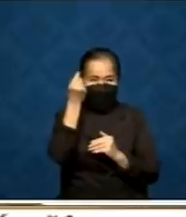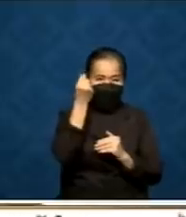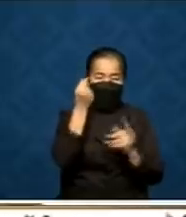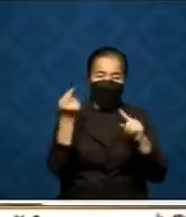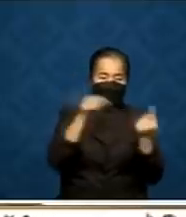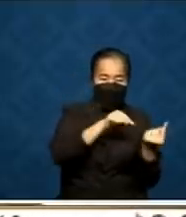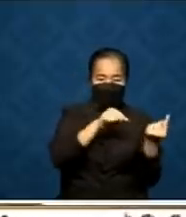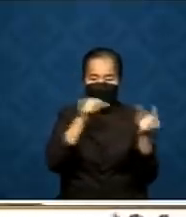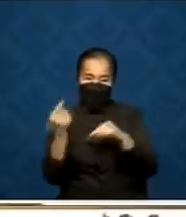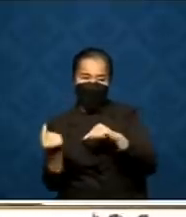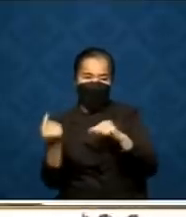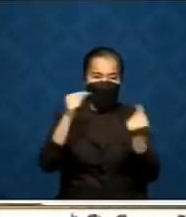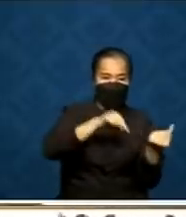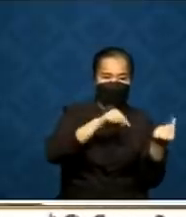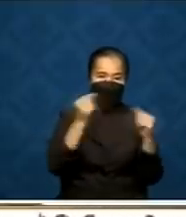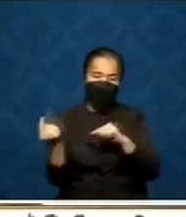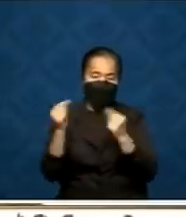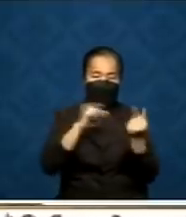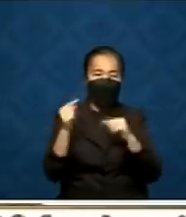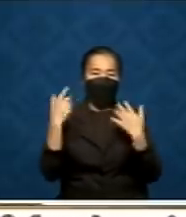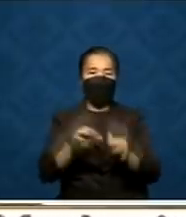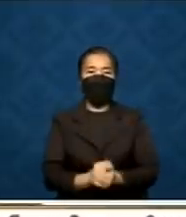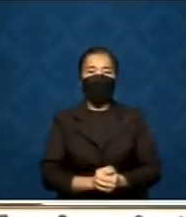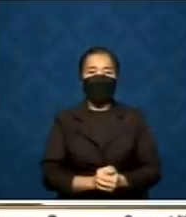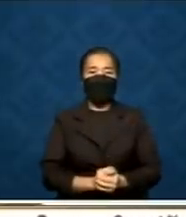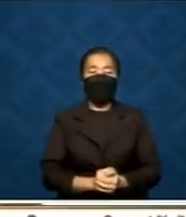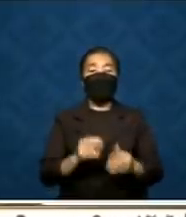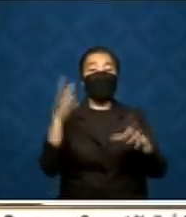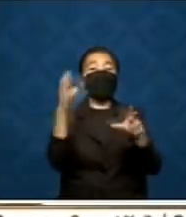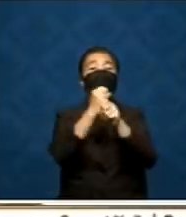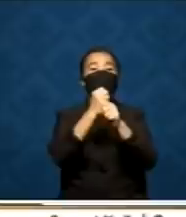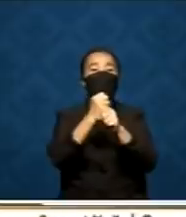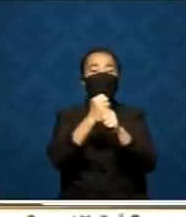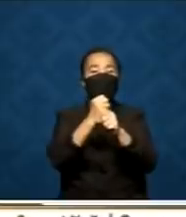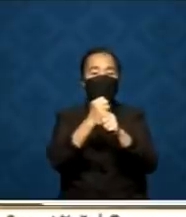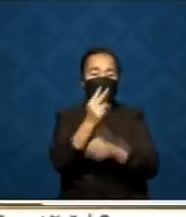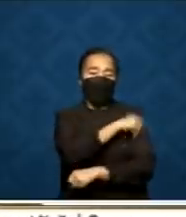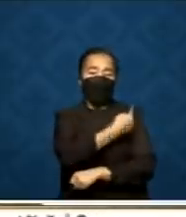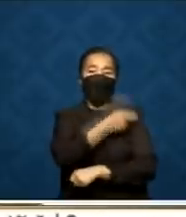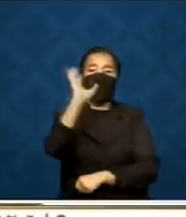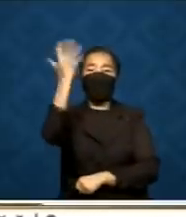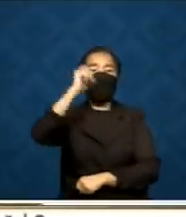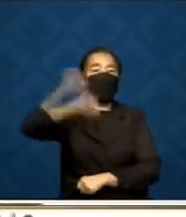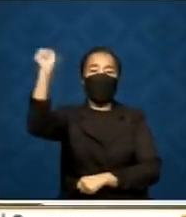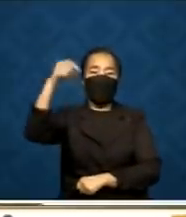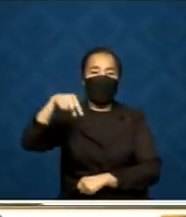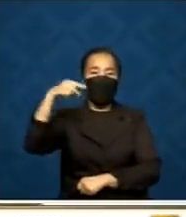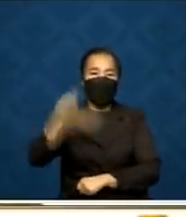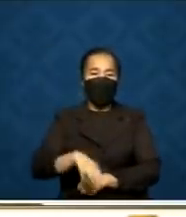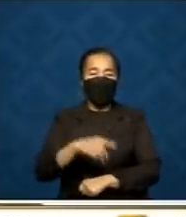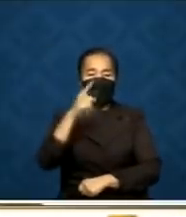เอกเลยยกแรกกลุ่ม w h oชนะต่อไปมากับตีกลับ